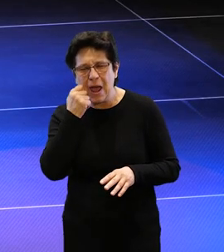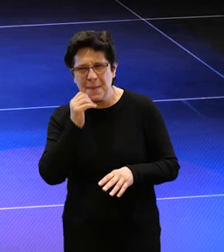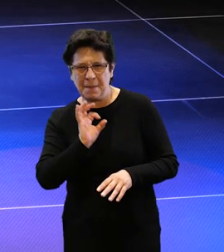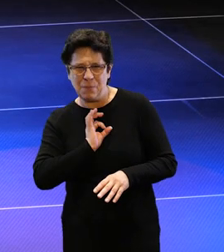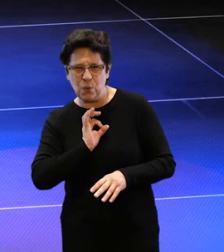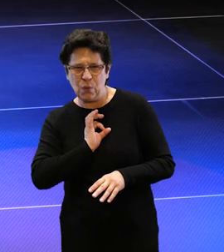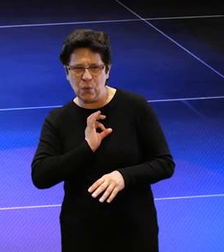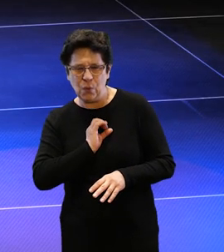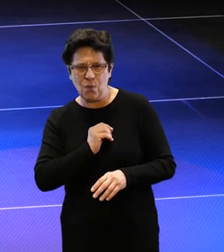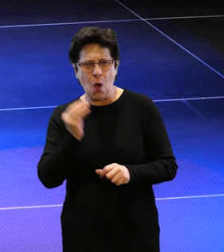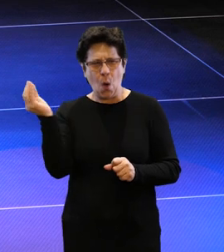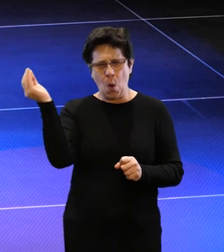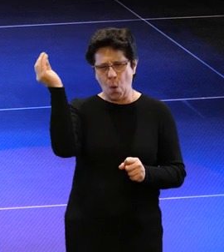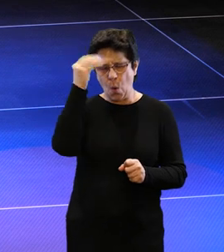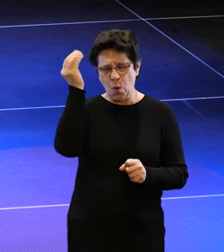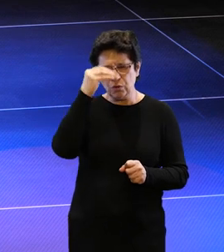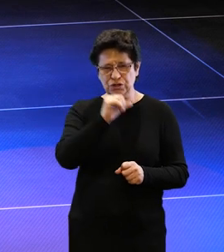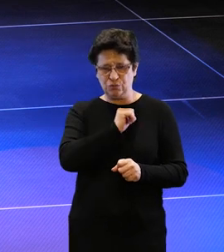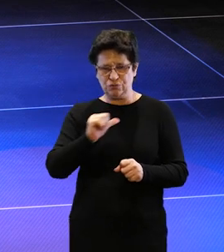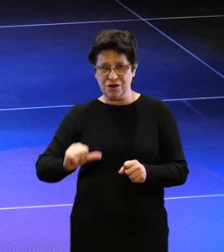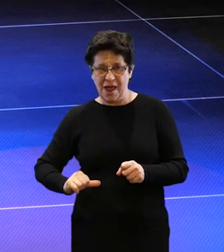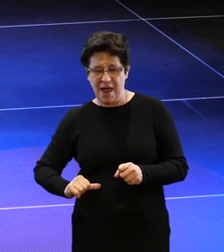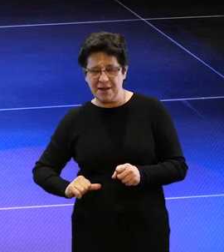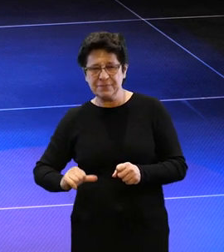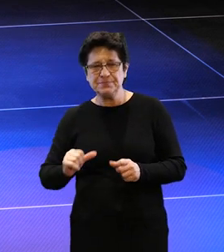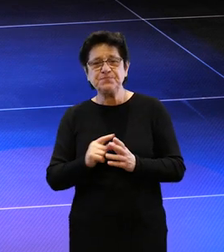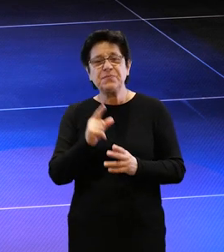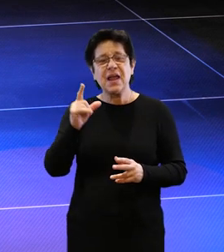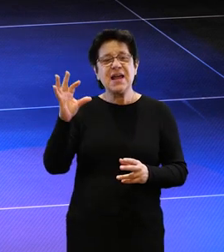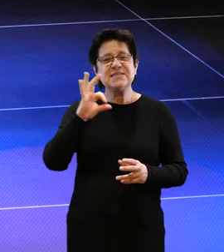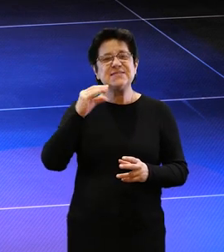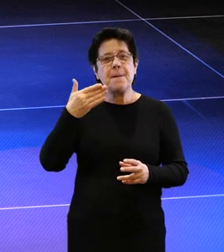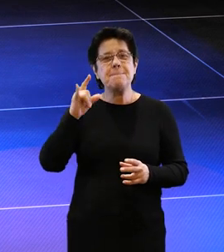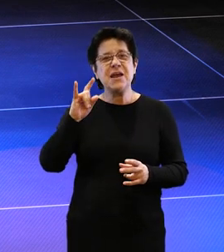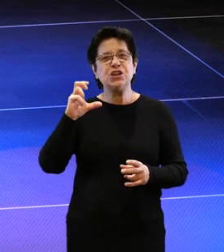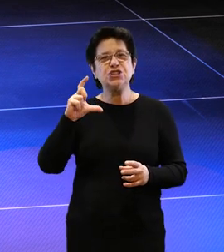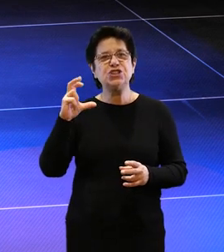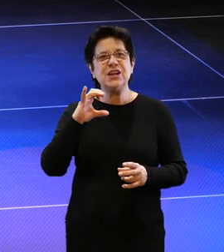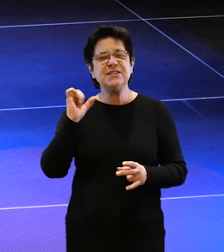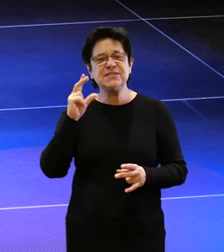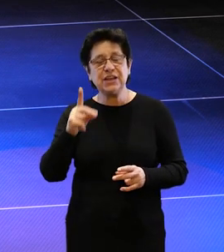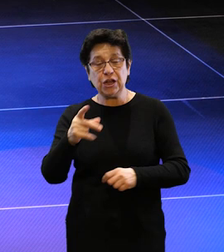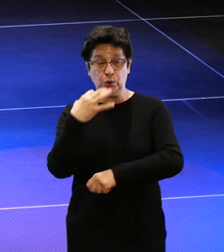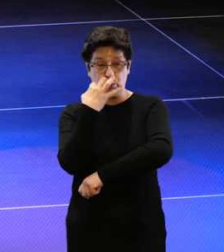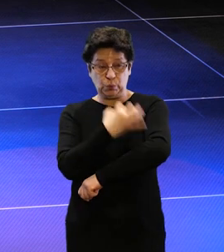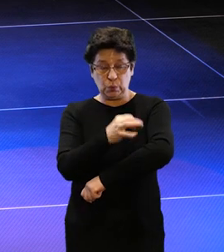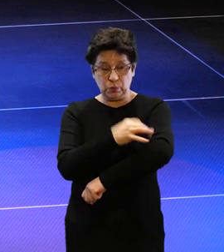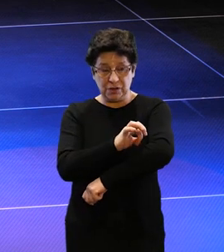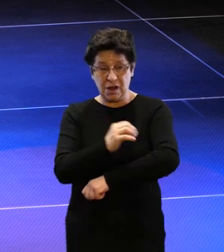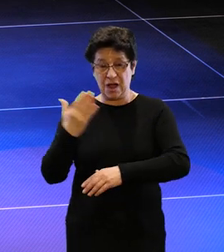mój wyzy się smyczyński oczywiście później normalnie skończył studia które skończył